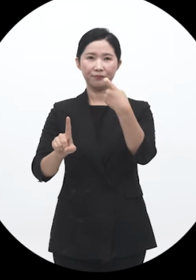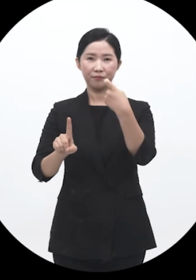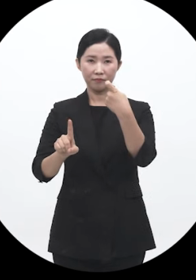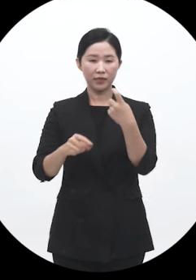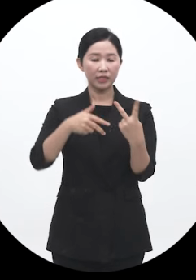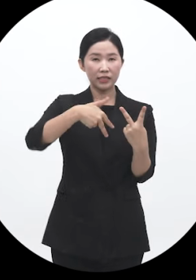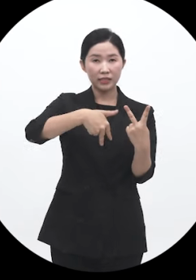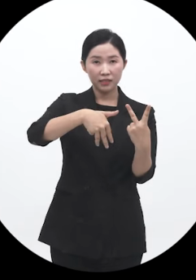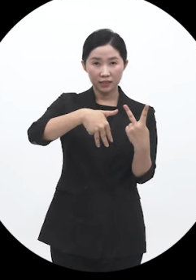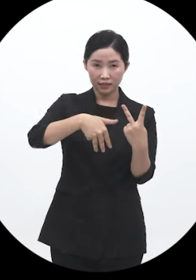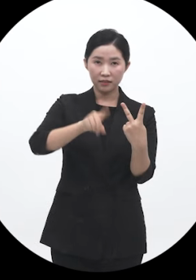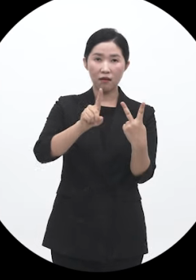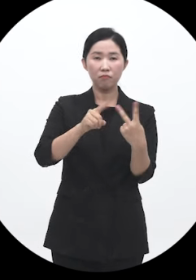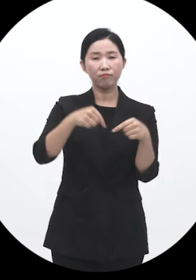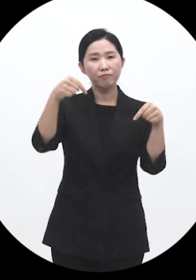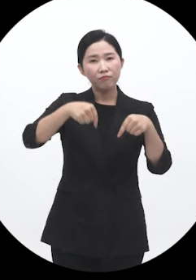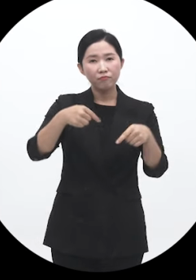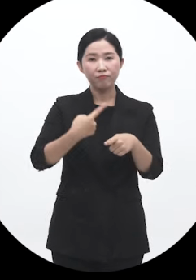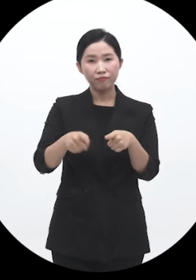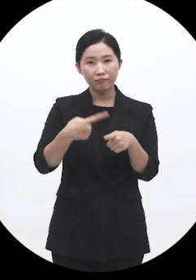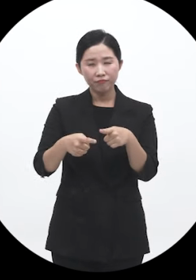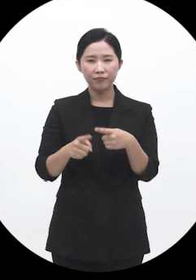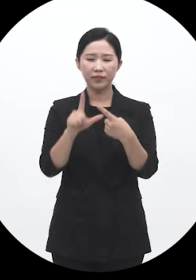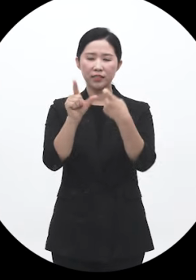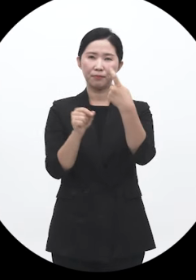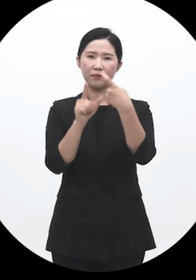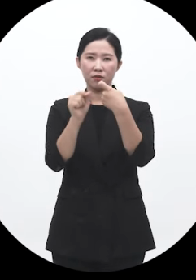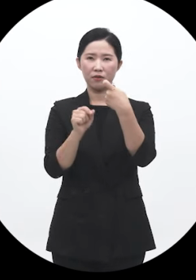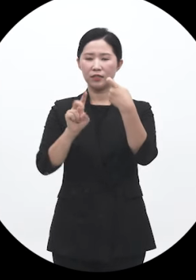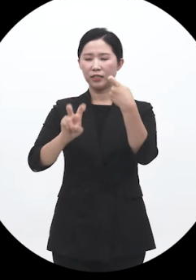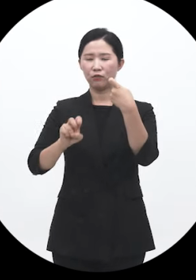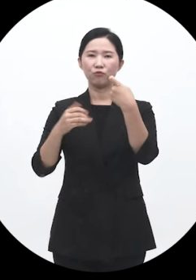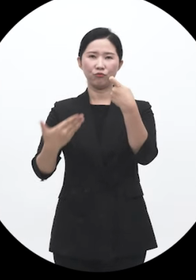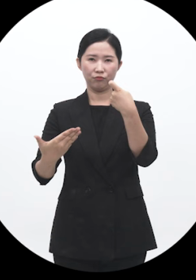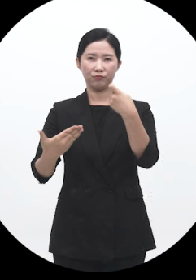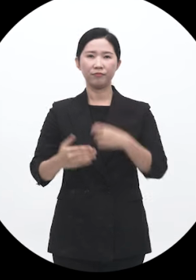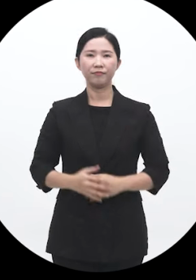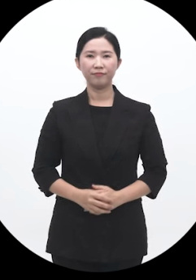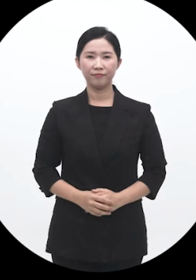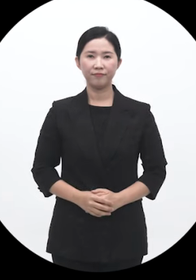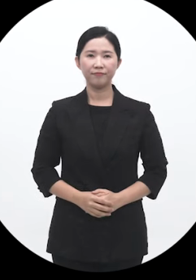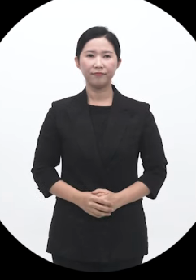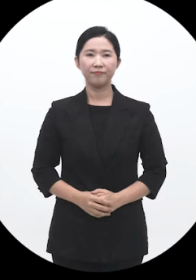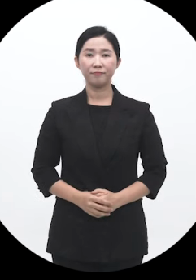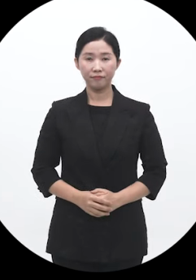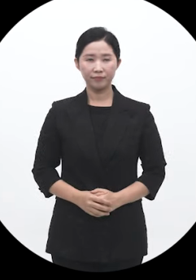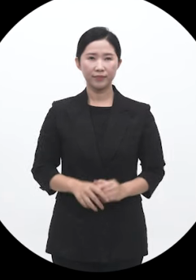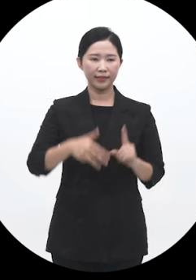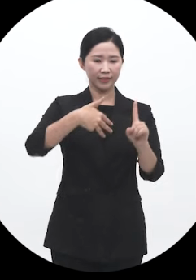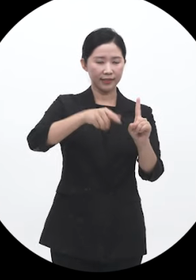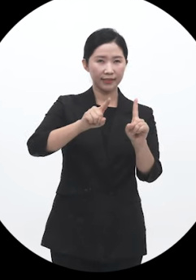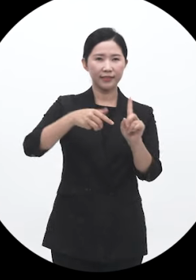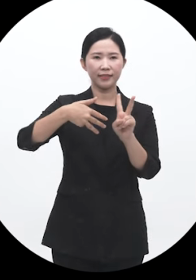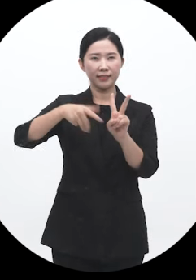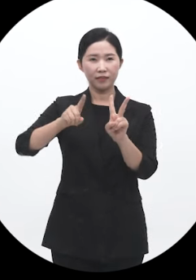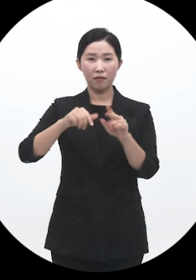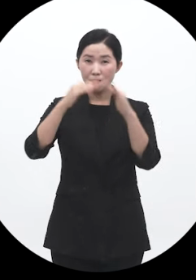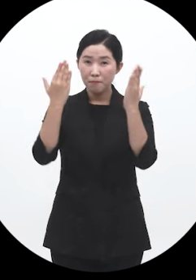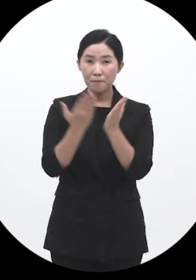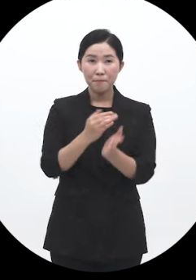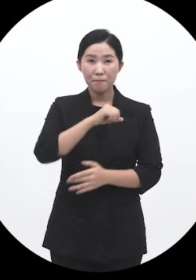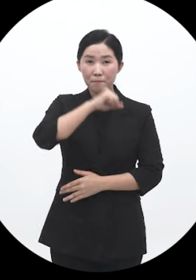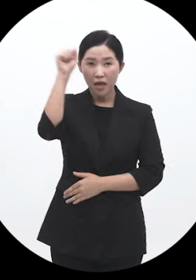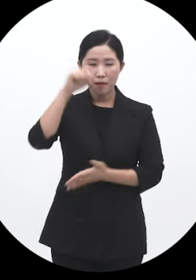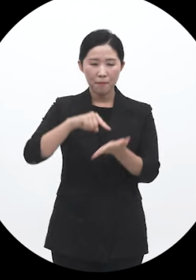대상으로 11월 29일에 면접평가가 진행될 예정입니다. 이후 최초 합격자는 서류